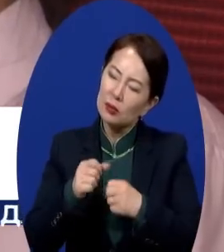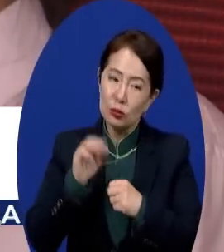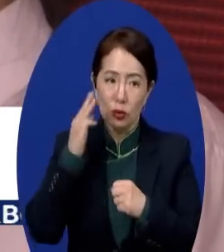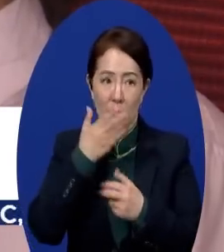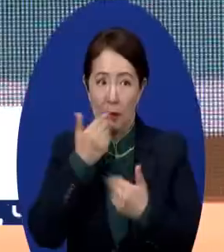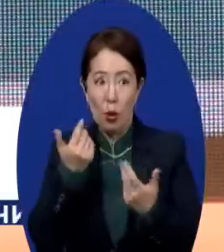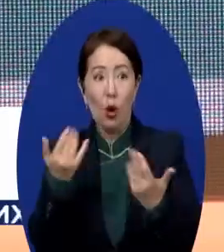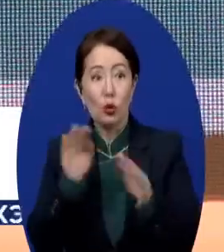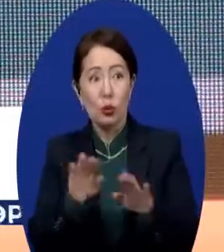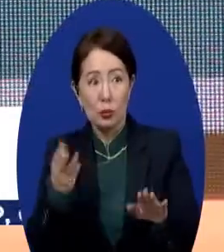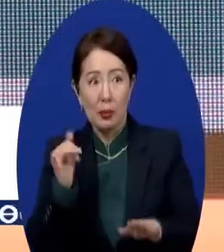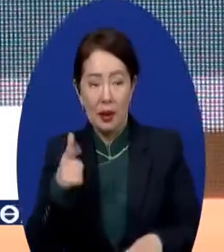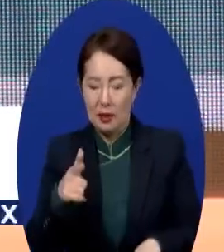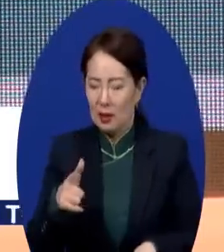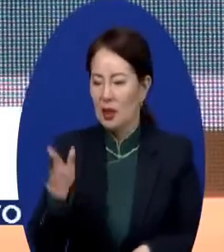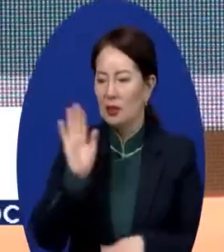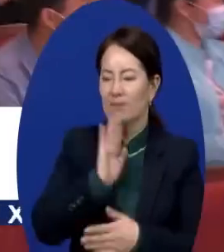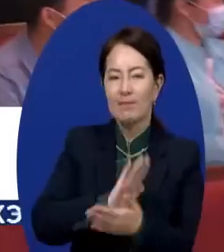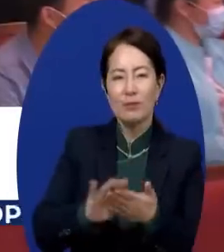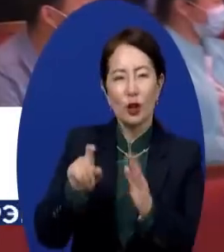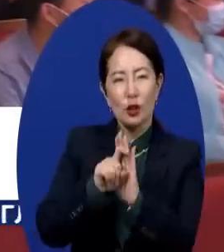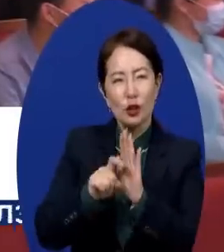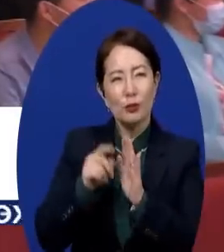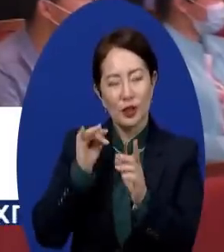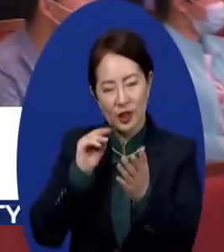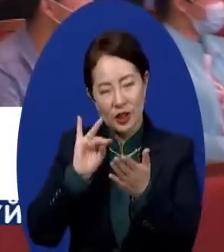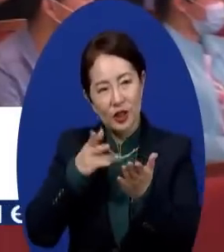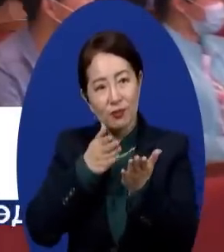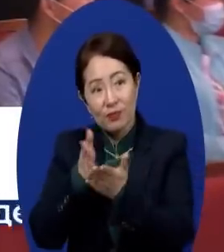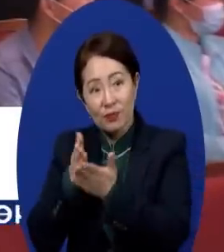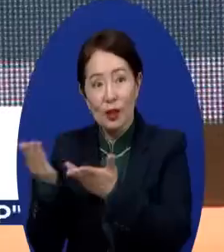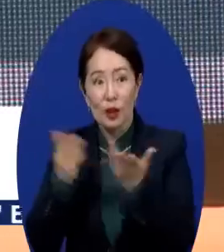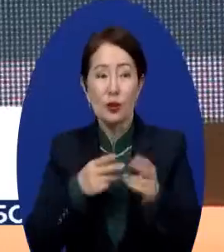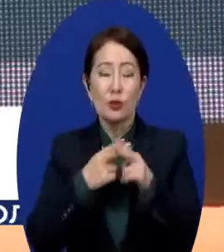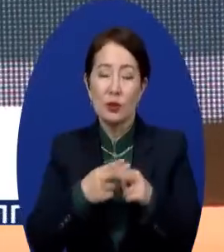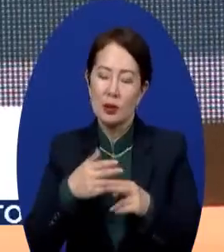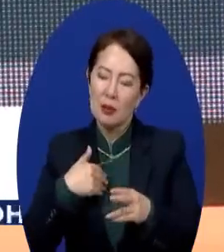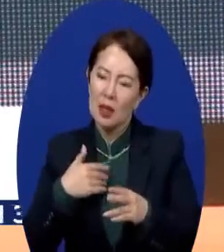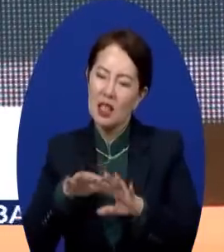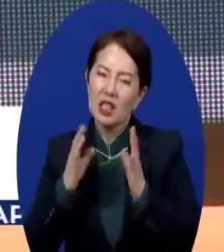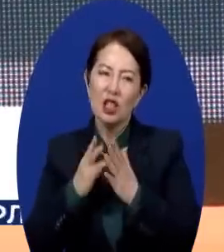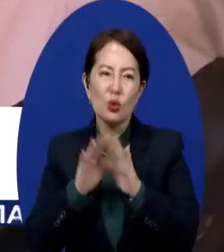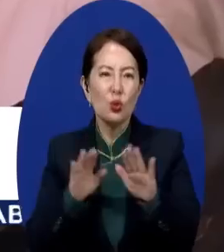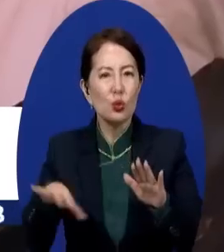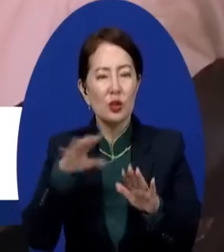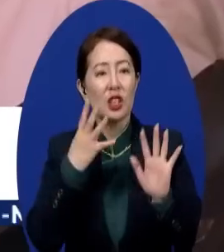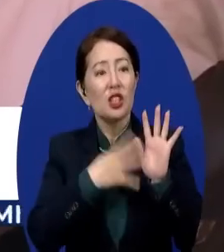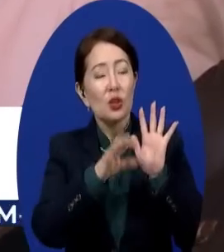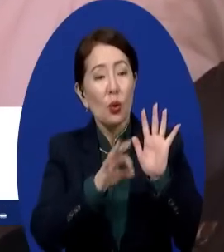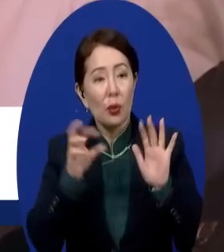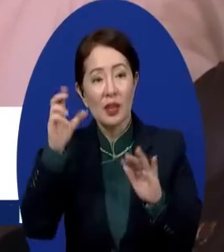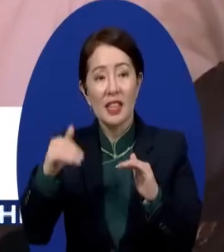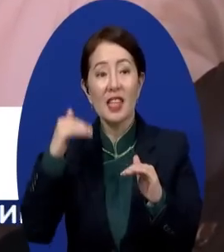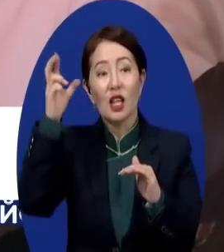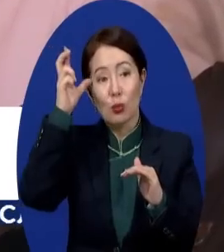олон хүүхэд бий. New Story хөтөлбөр тэдний чиг баримжаа олоход туслаж байна. Учир нь манад нийт хүүхдийн ир шахам хувь нь дээд